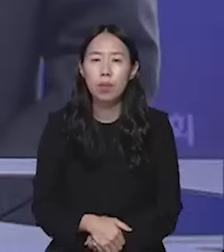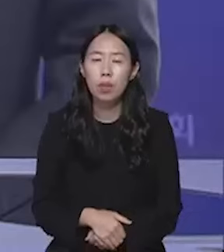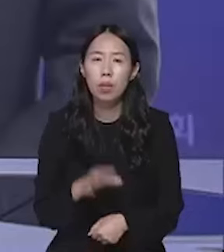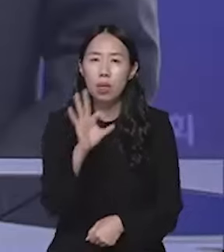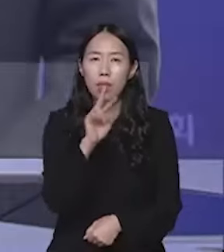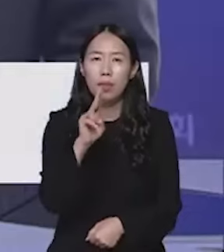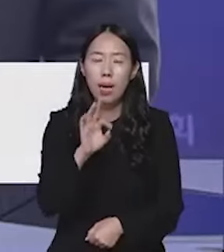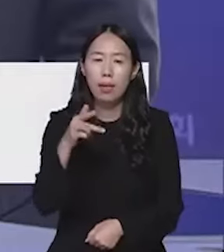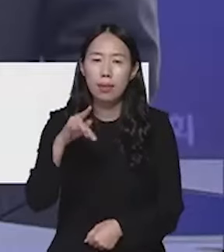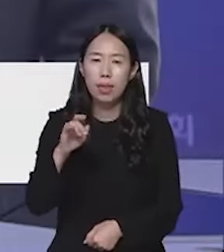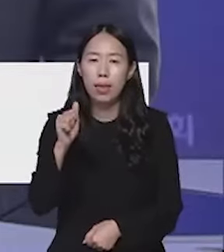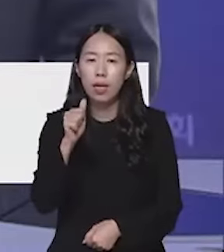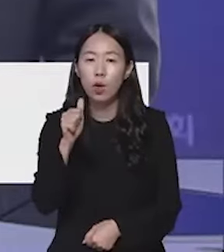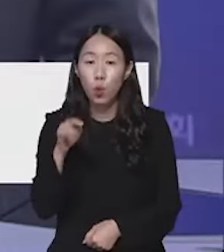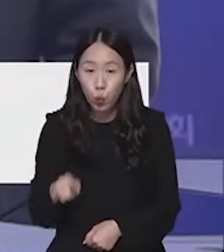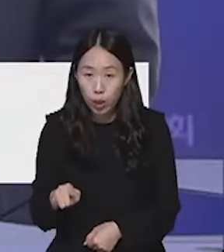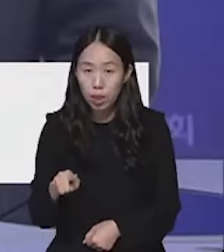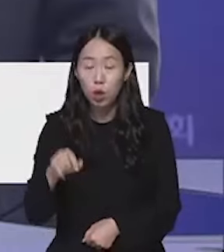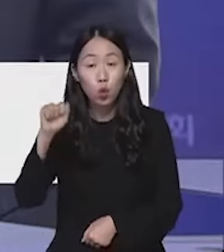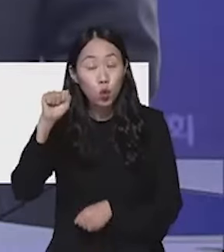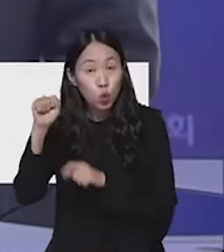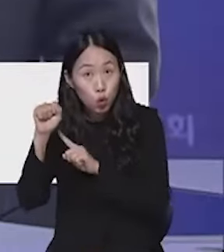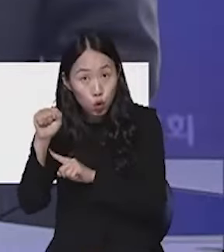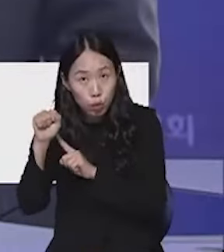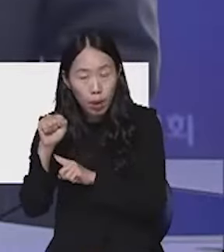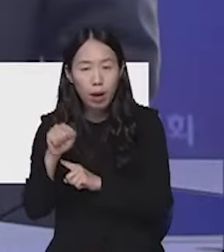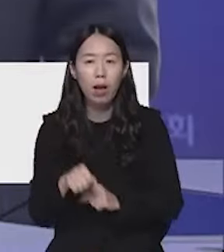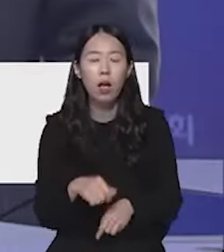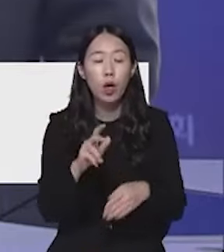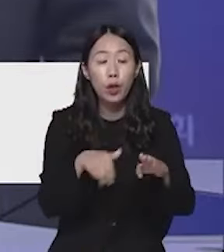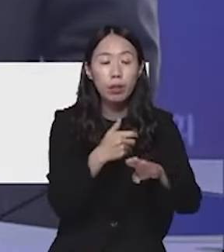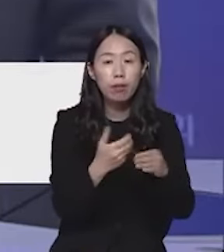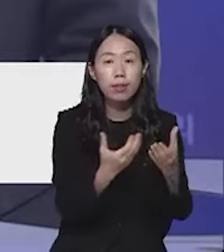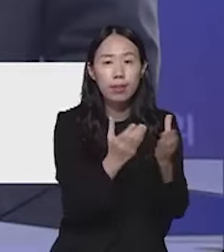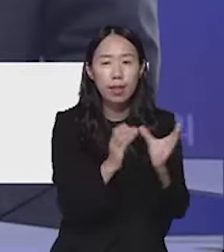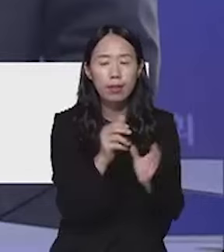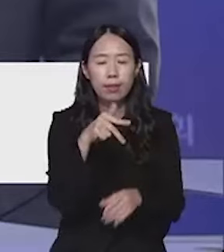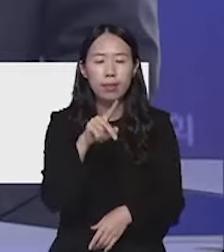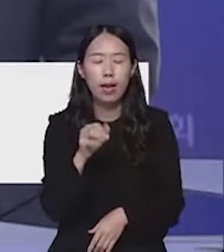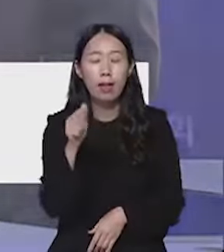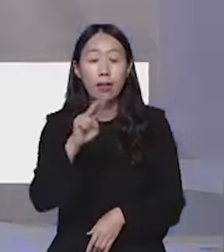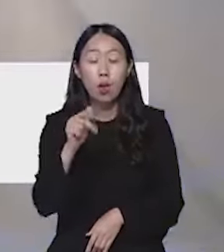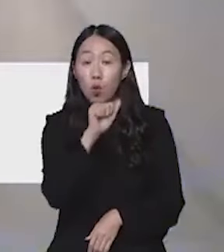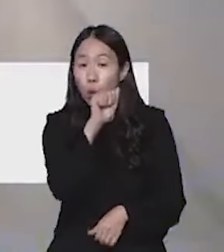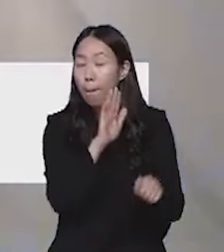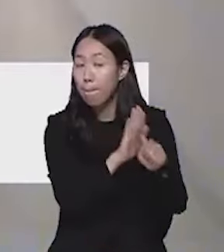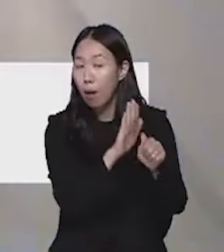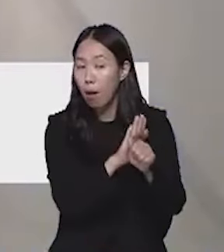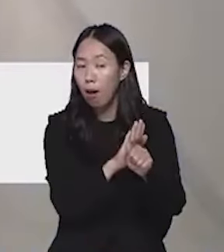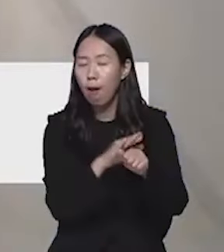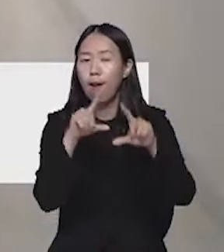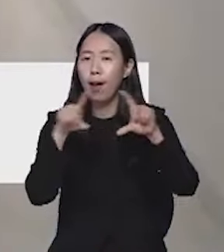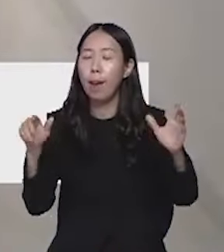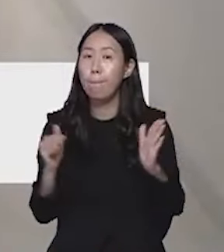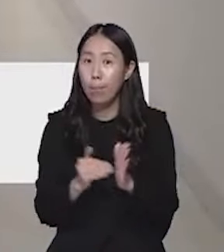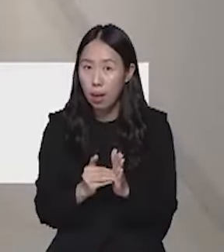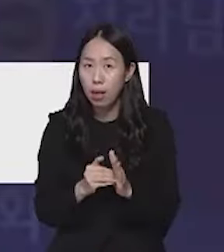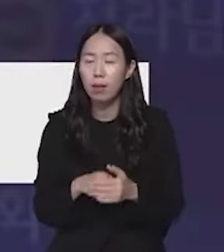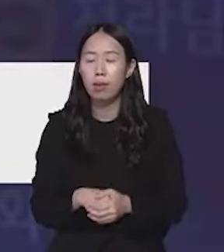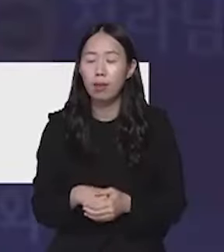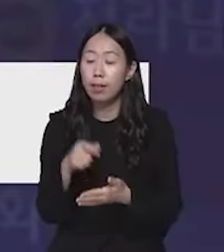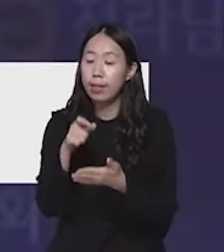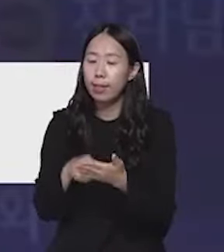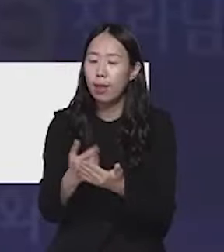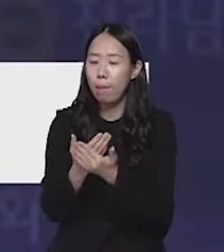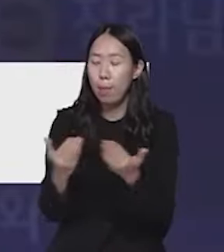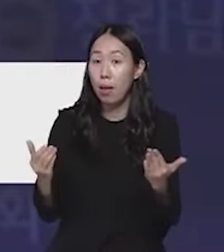무소속 양재희 영광군수 예비후보가 조국 혁신당 장현 후보 지지를 선언했습니다. 양재희 예비후보는 전남도의회